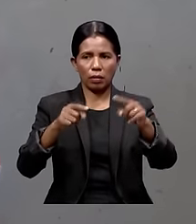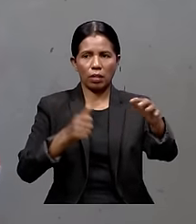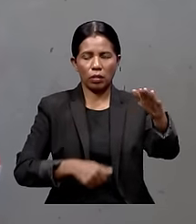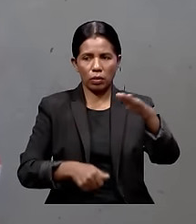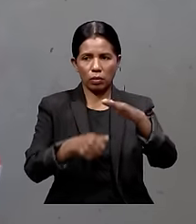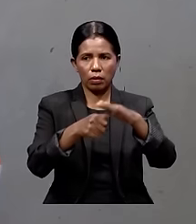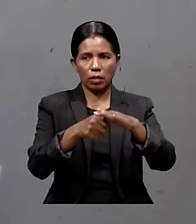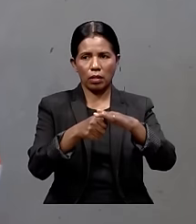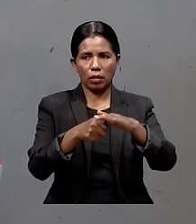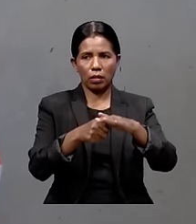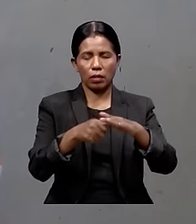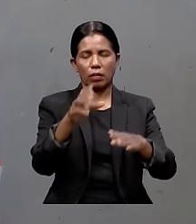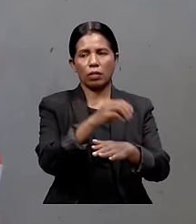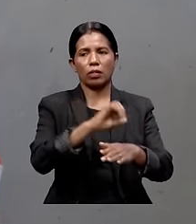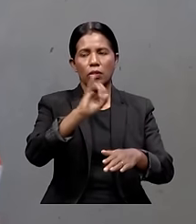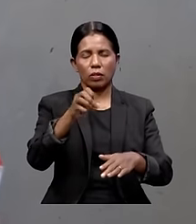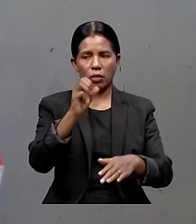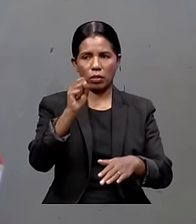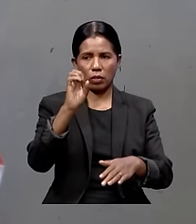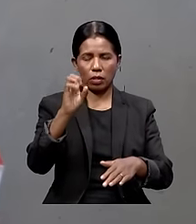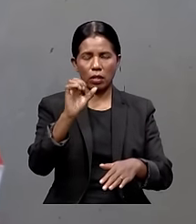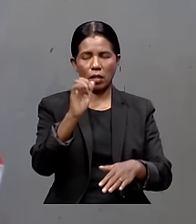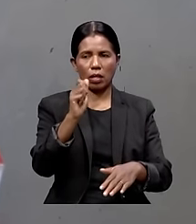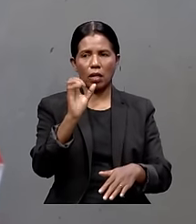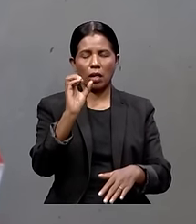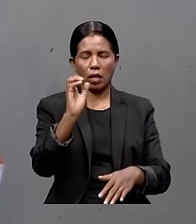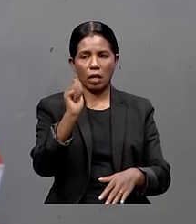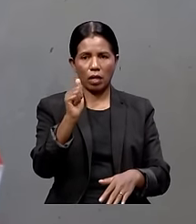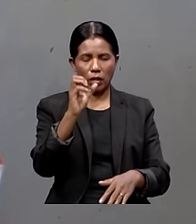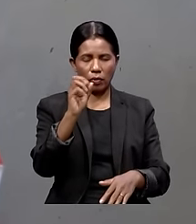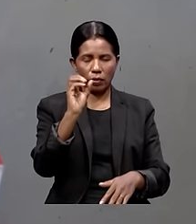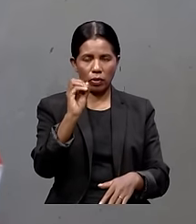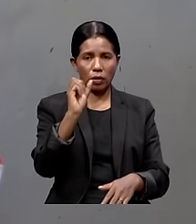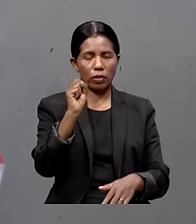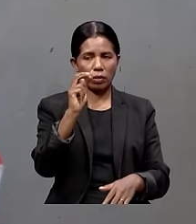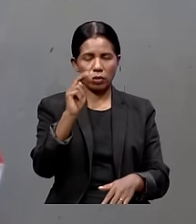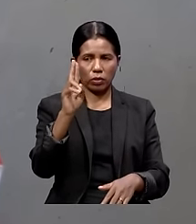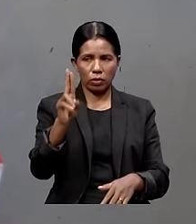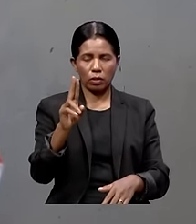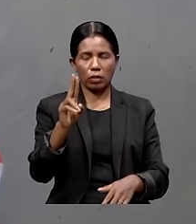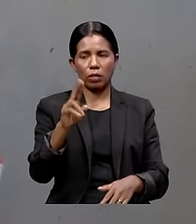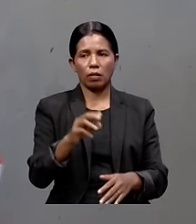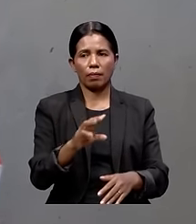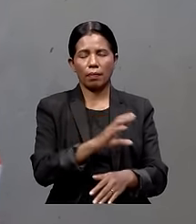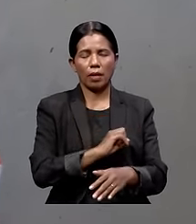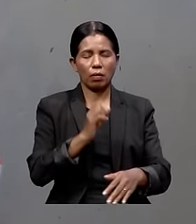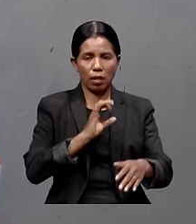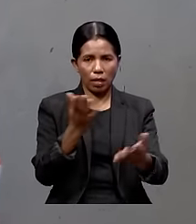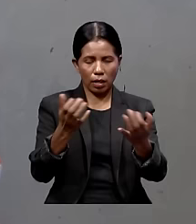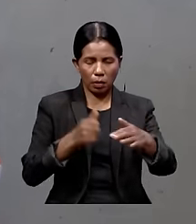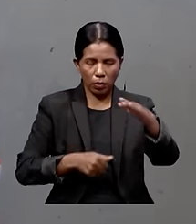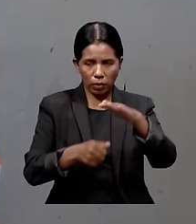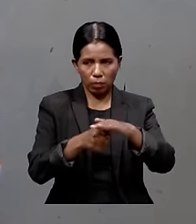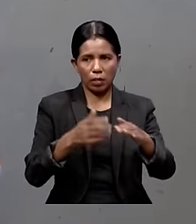ia be sana, o ia ba un Afonso Rangel tatamu ni umane. Ia ba katu ba subar ia nene, ma Idea hau